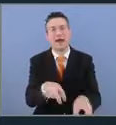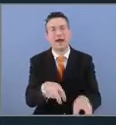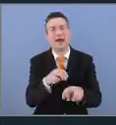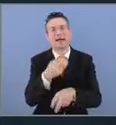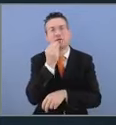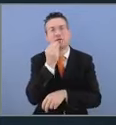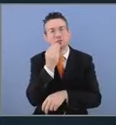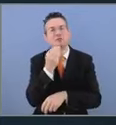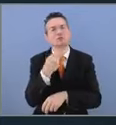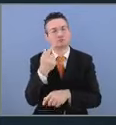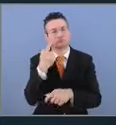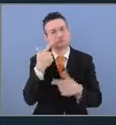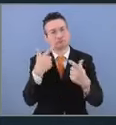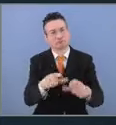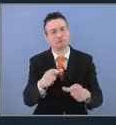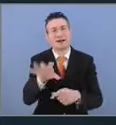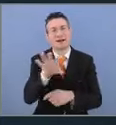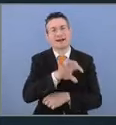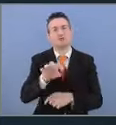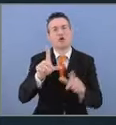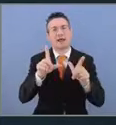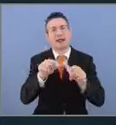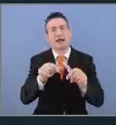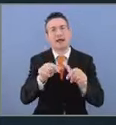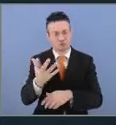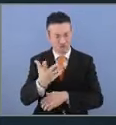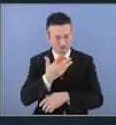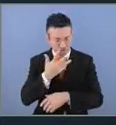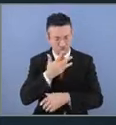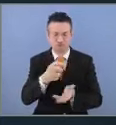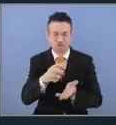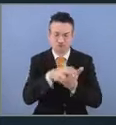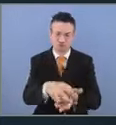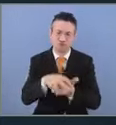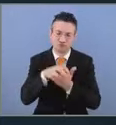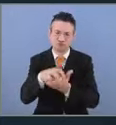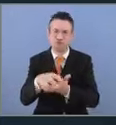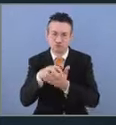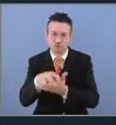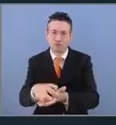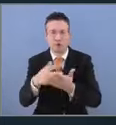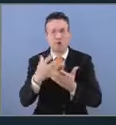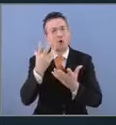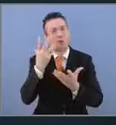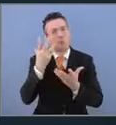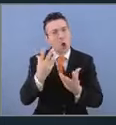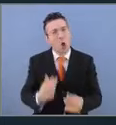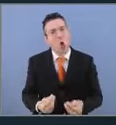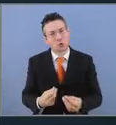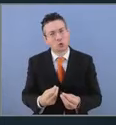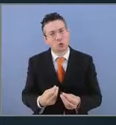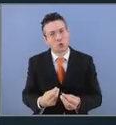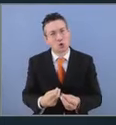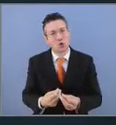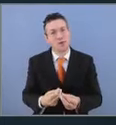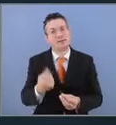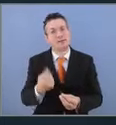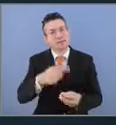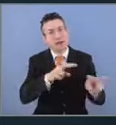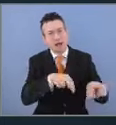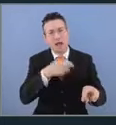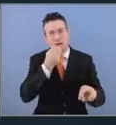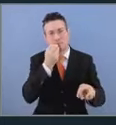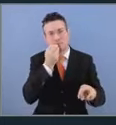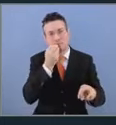ha investito e investe molto. È un settore che per sua fortuna ha resistito meglio di altri comparti alla crisi